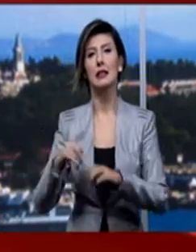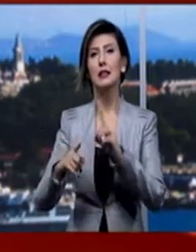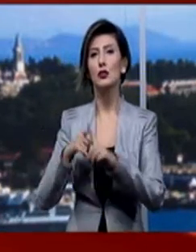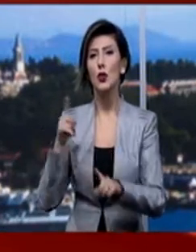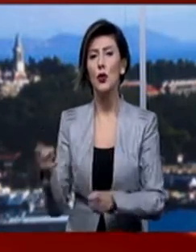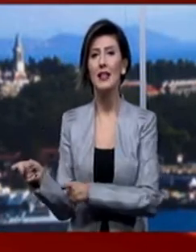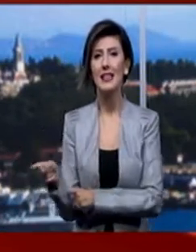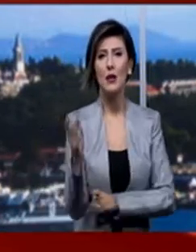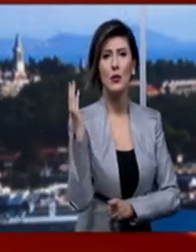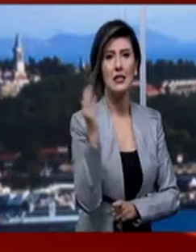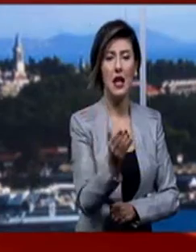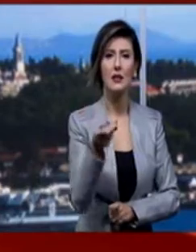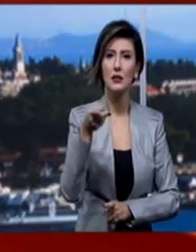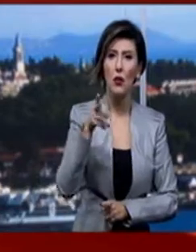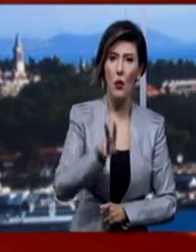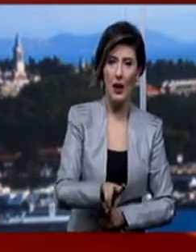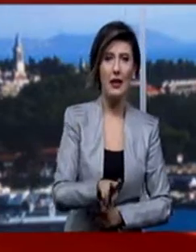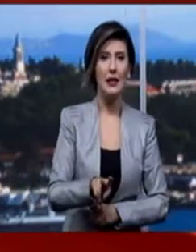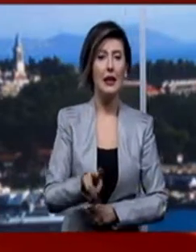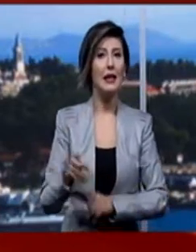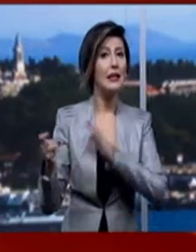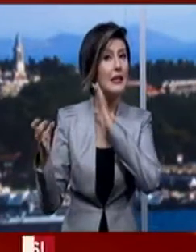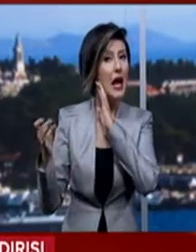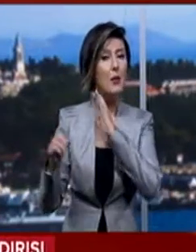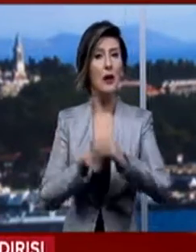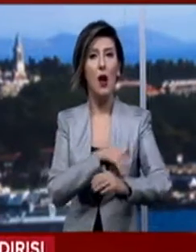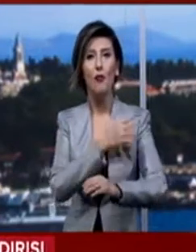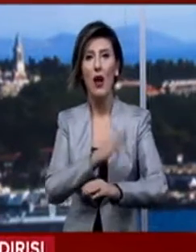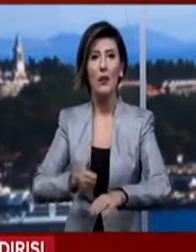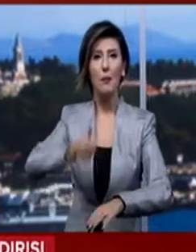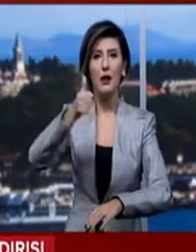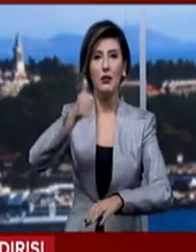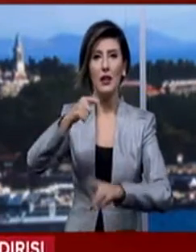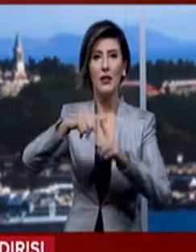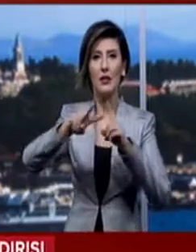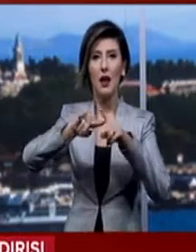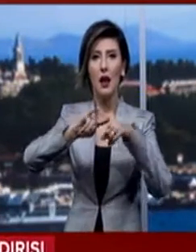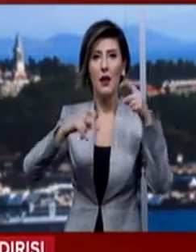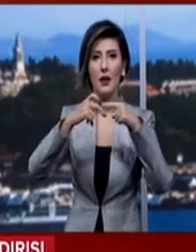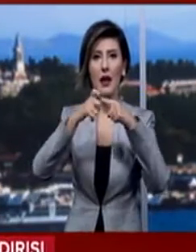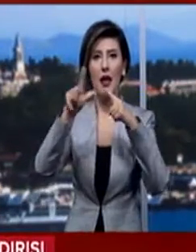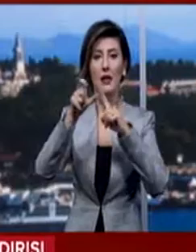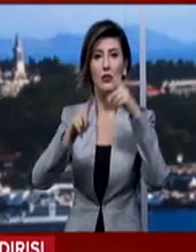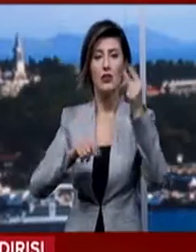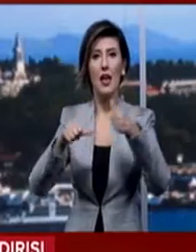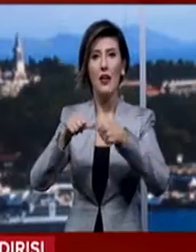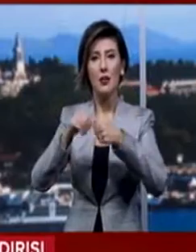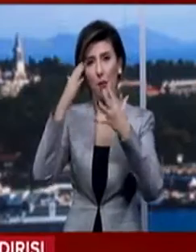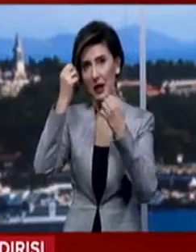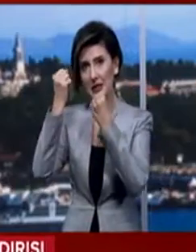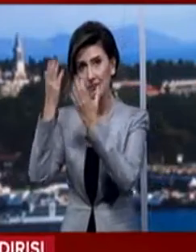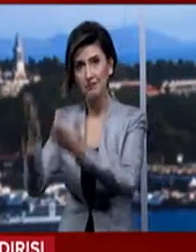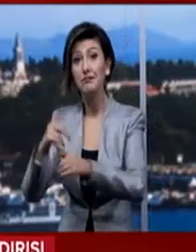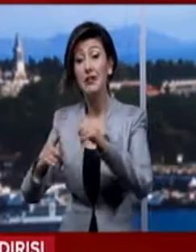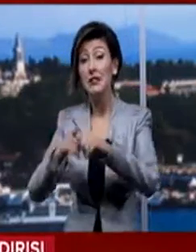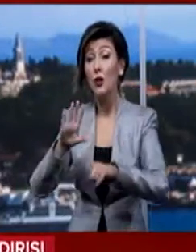Kılıçdaroğlu, terör saldırısında hayatını kaybeden Diyarbakır Barosu Başkanı Tahir Elçi'nin eşine taziye ziyaretinde bulundu.